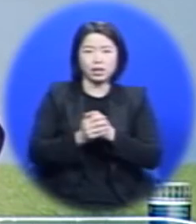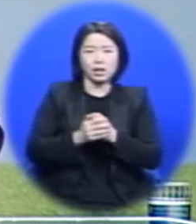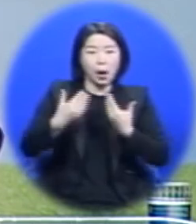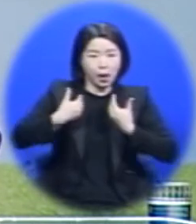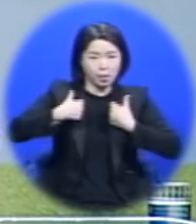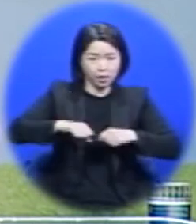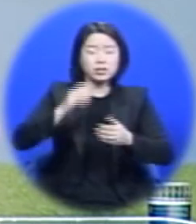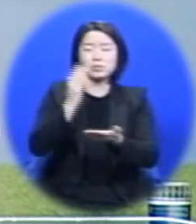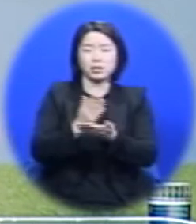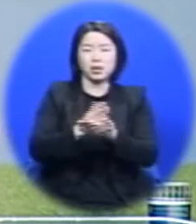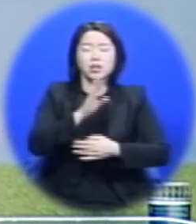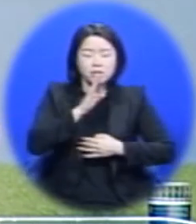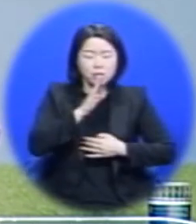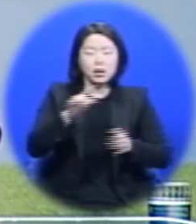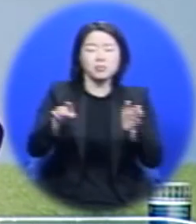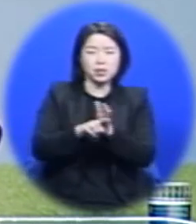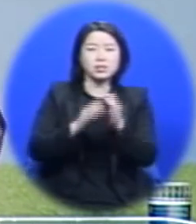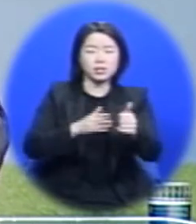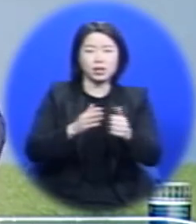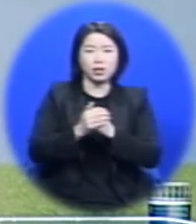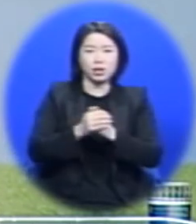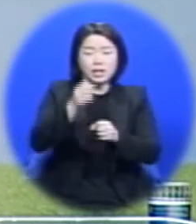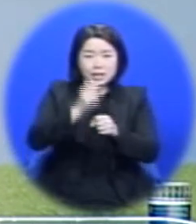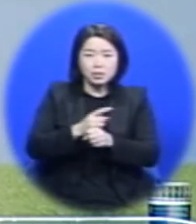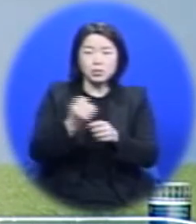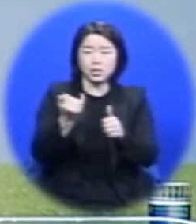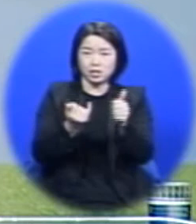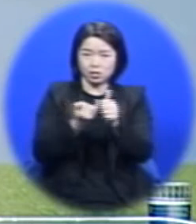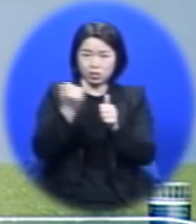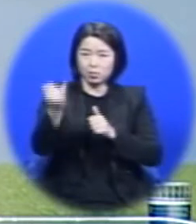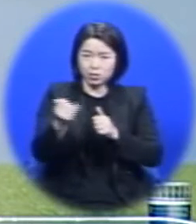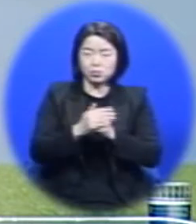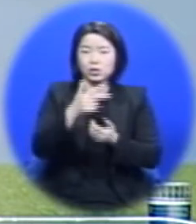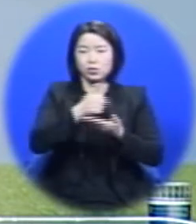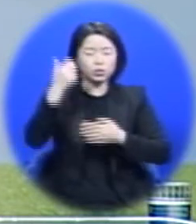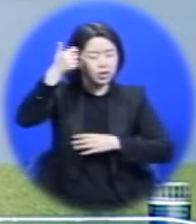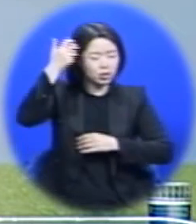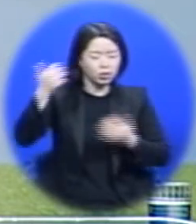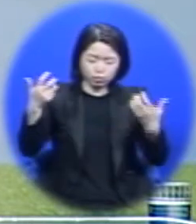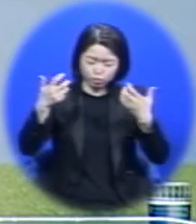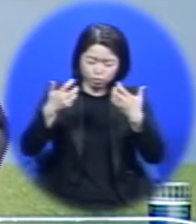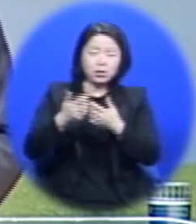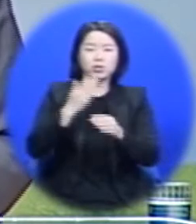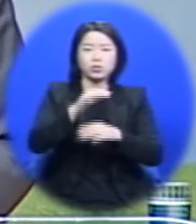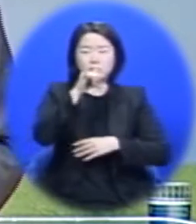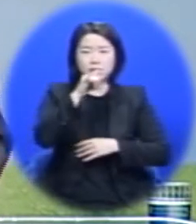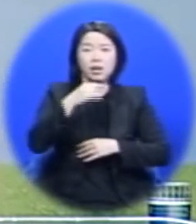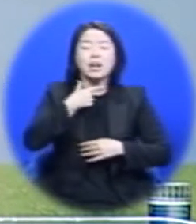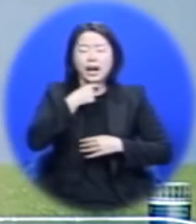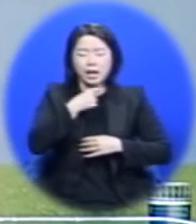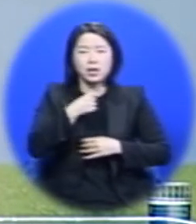낙심하지 마세요. 정말 믿으세요, 제 말을. 이미 사모님은 주의 영으로 충만한 가운데 있습니다. 갈망은